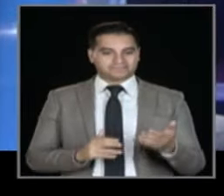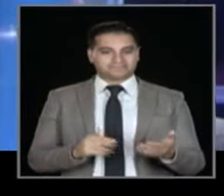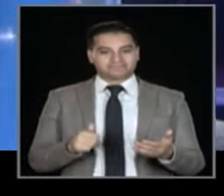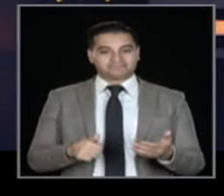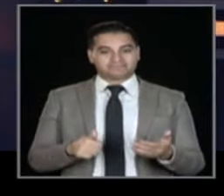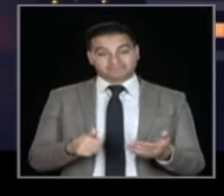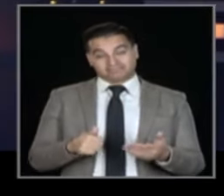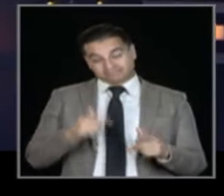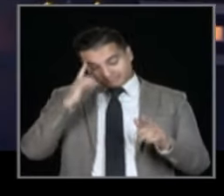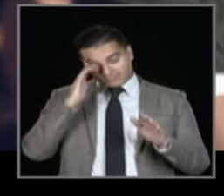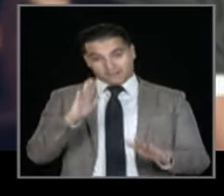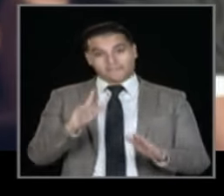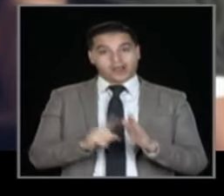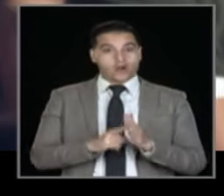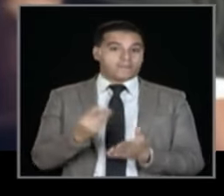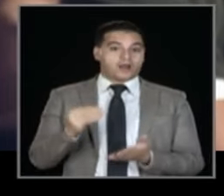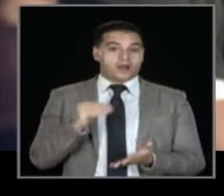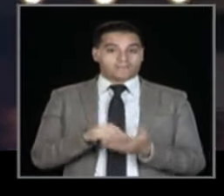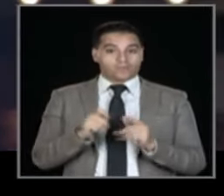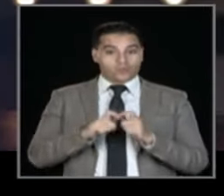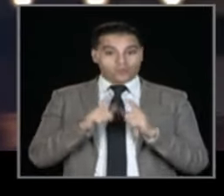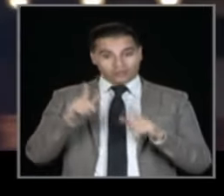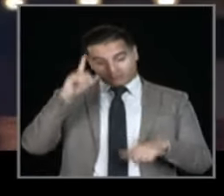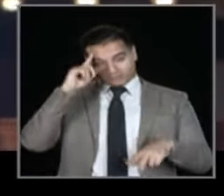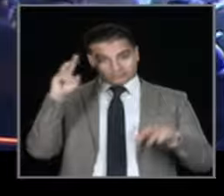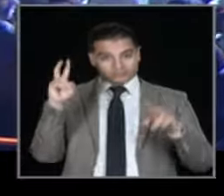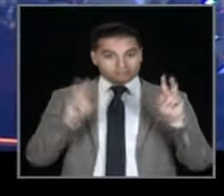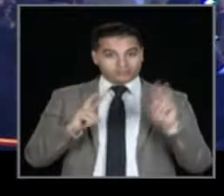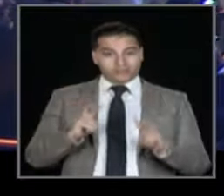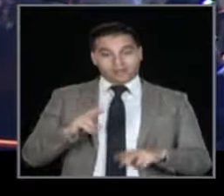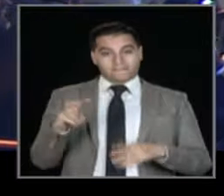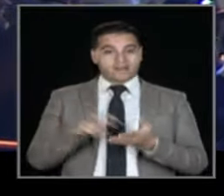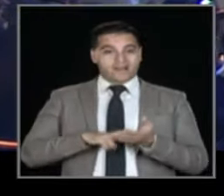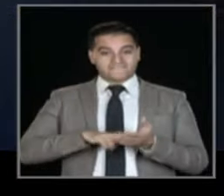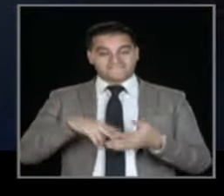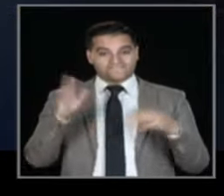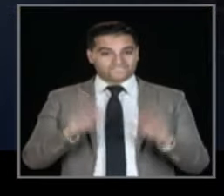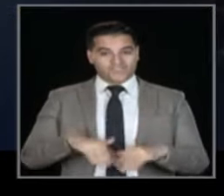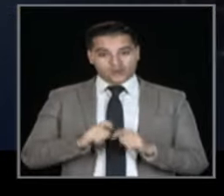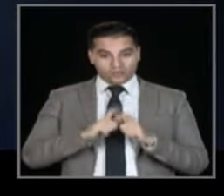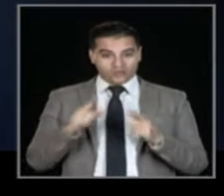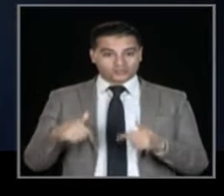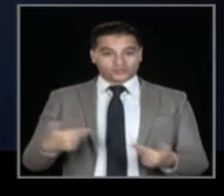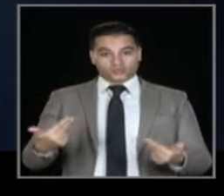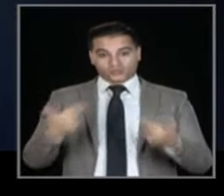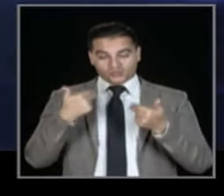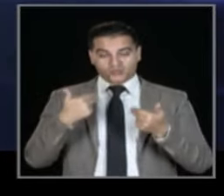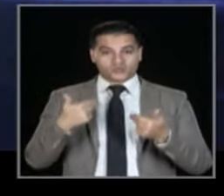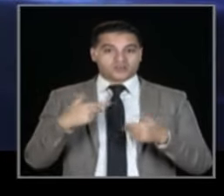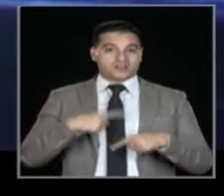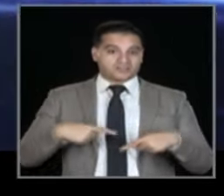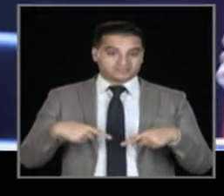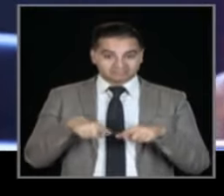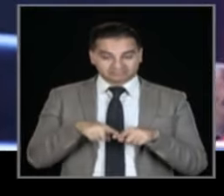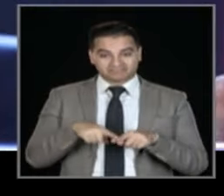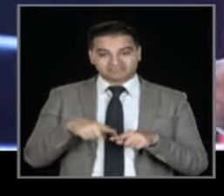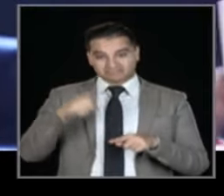رهبة أول مشاركة واضحة على كل اللي شارك النهاردة. الاستوديو أجواء والمزيكا